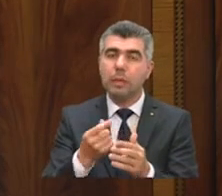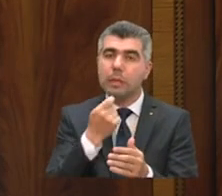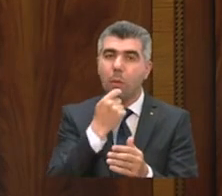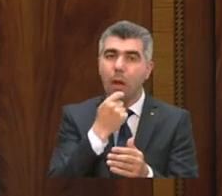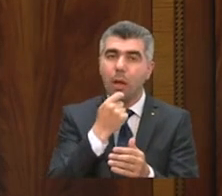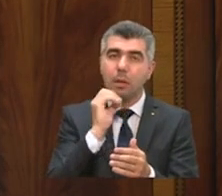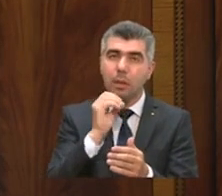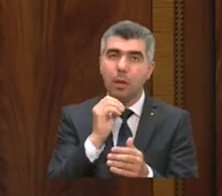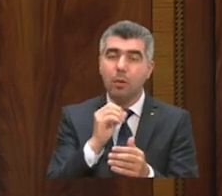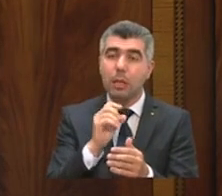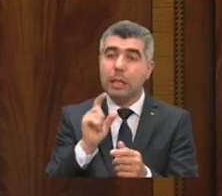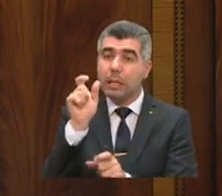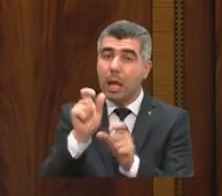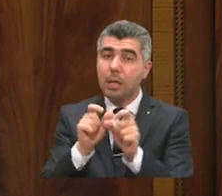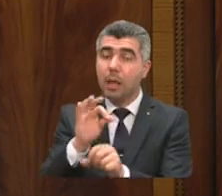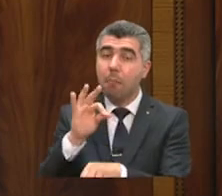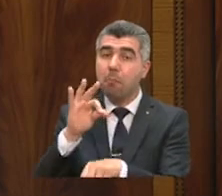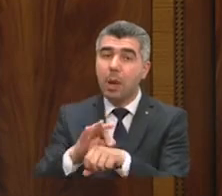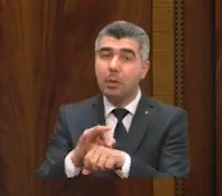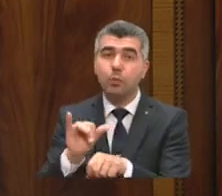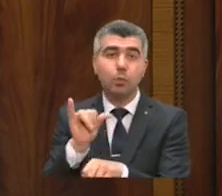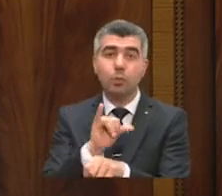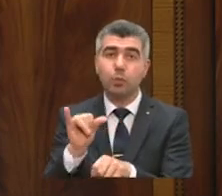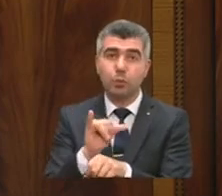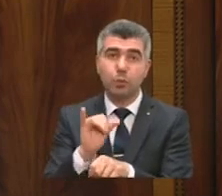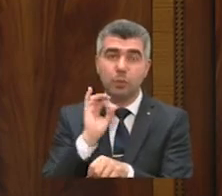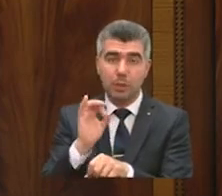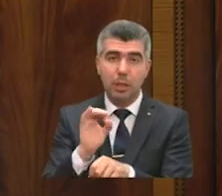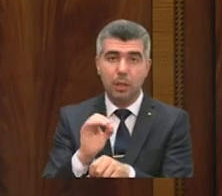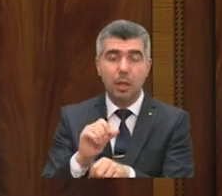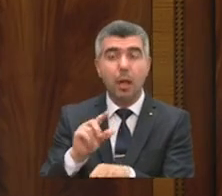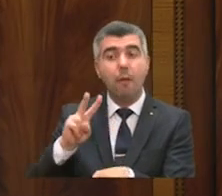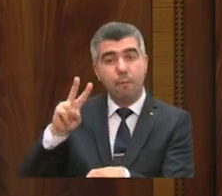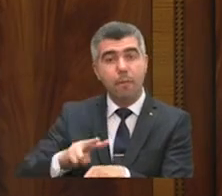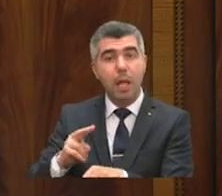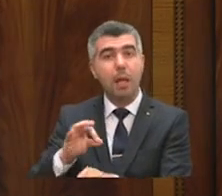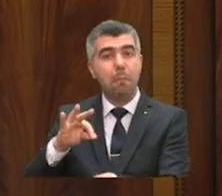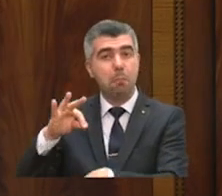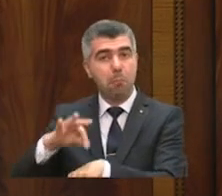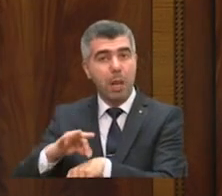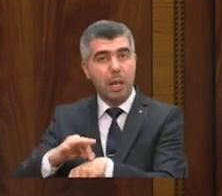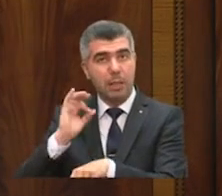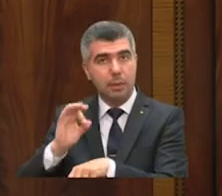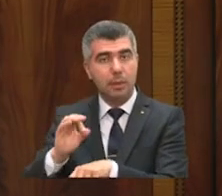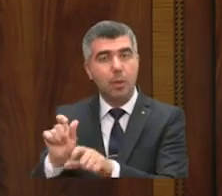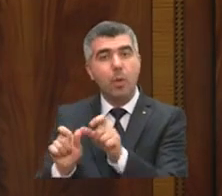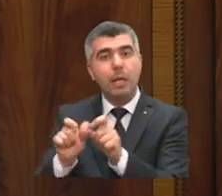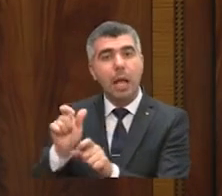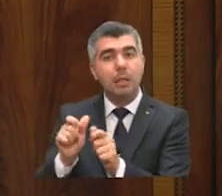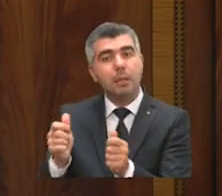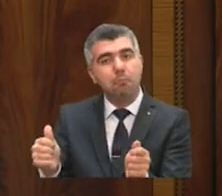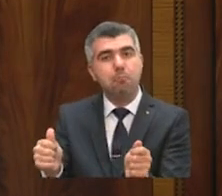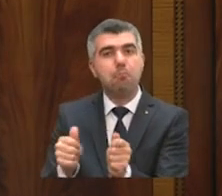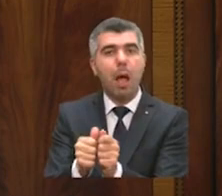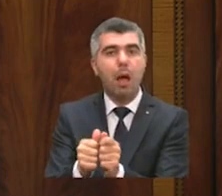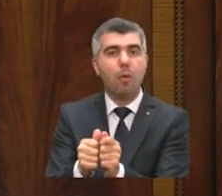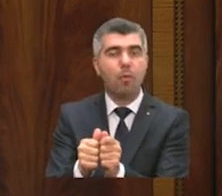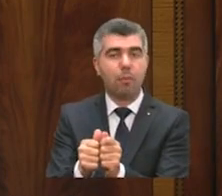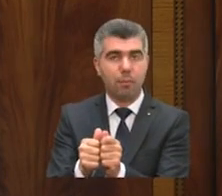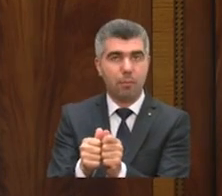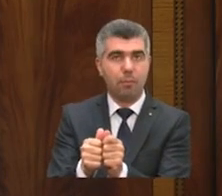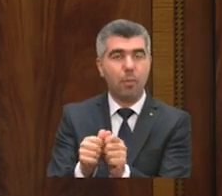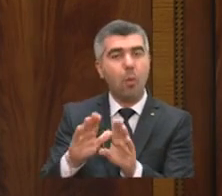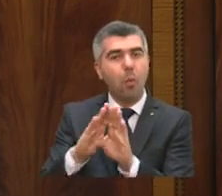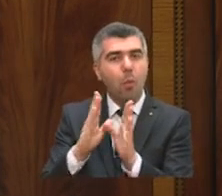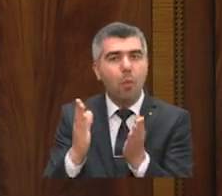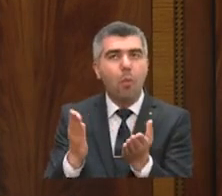هما مشتبهين فيهم، كيفاش نتعاملوا مع الناس اللي هما مصابين حقيقيا، وكيفاش نتعاملوا مع الناس اللي هما مخالطين. وهذا كاين كل شيء